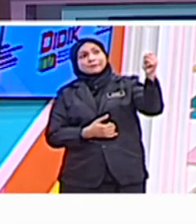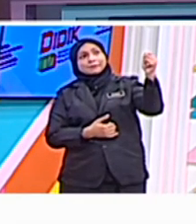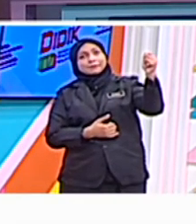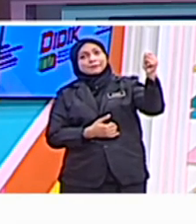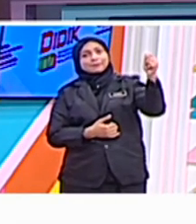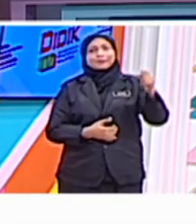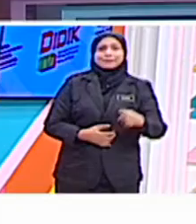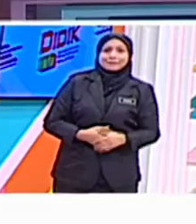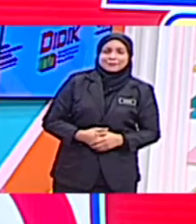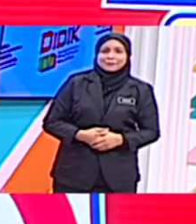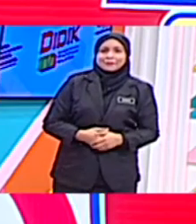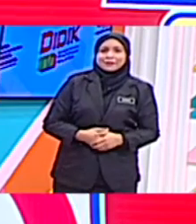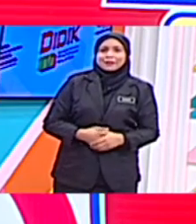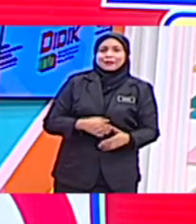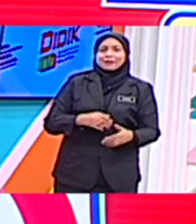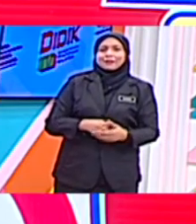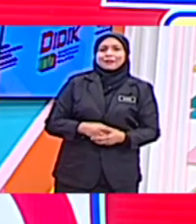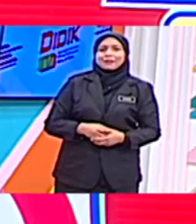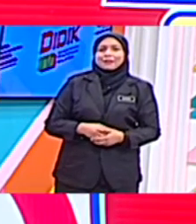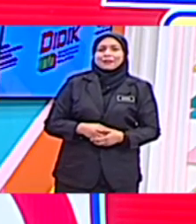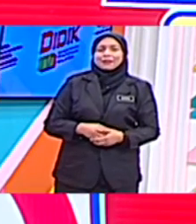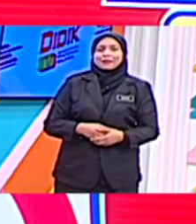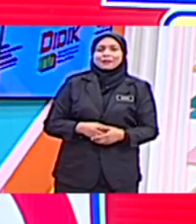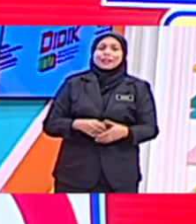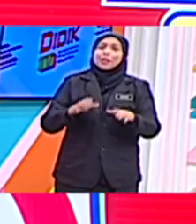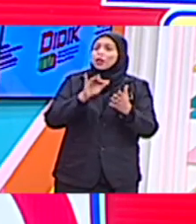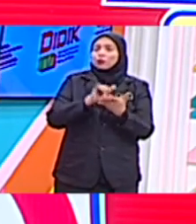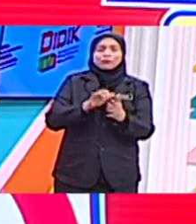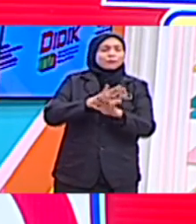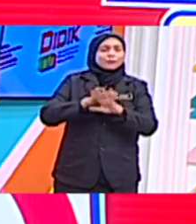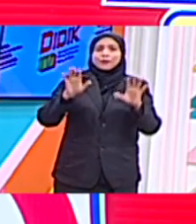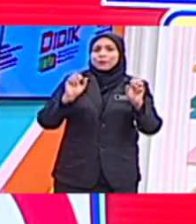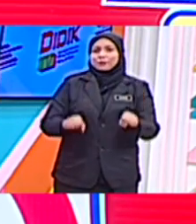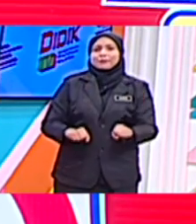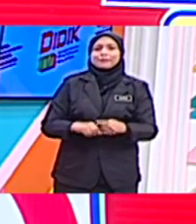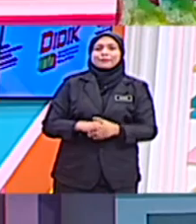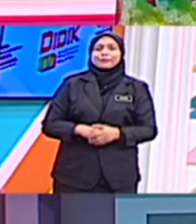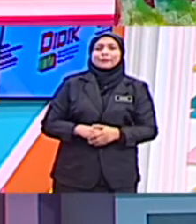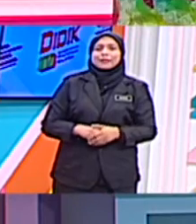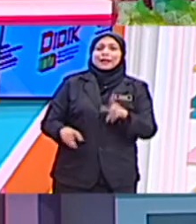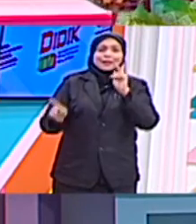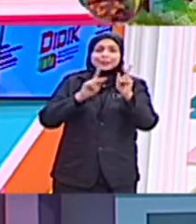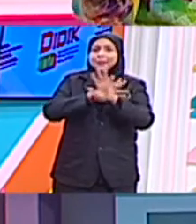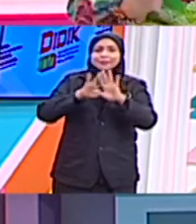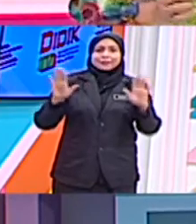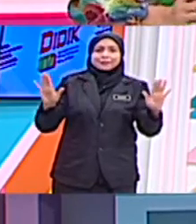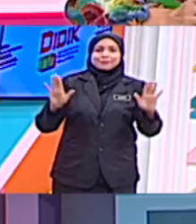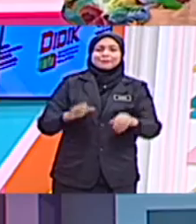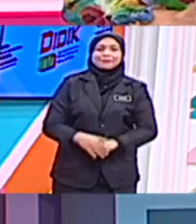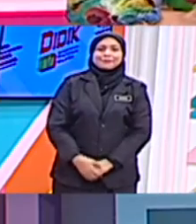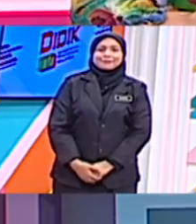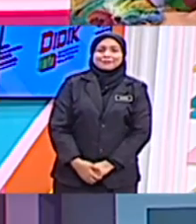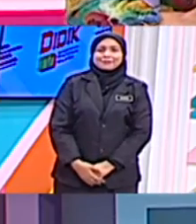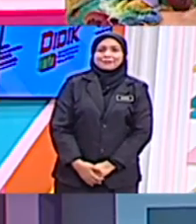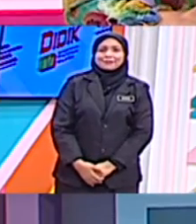selfie. Eh, korang lawa lah. Cuba buka dada sikit. Kan? Itu pun tidak boleh katakan. Tidak. Okay. Jatuh jangan.